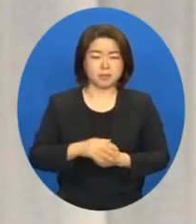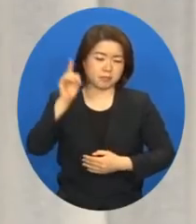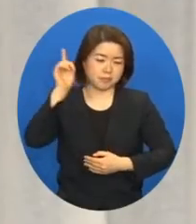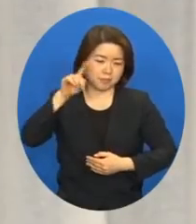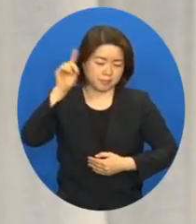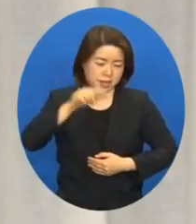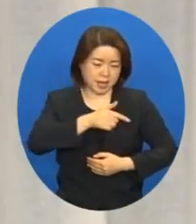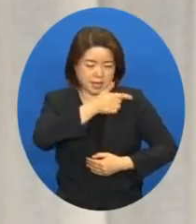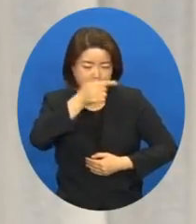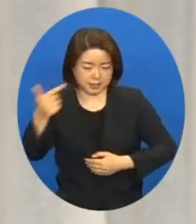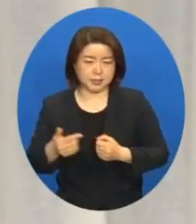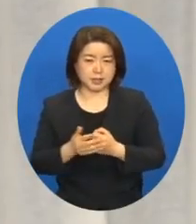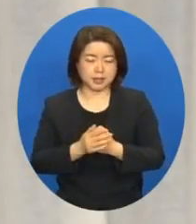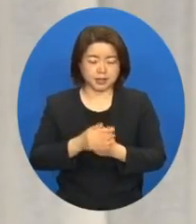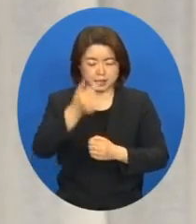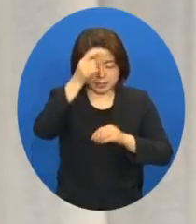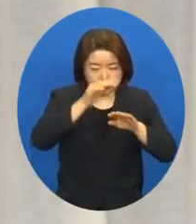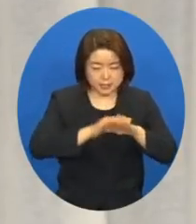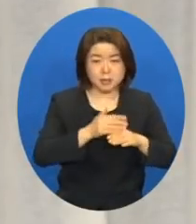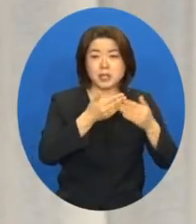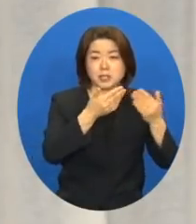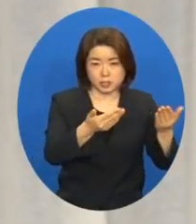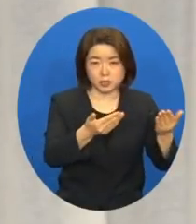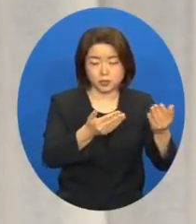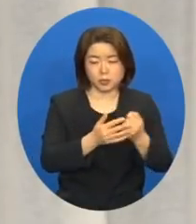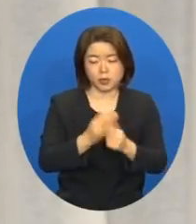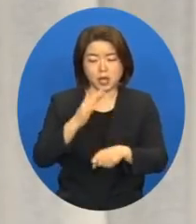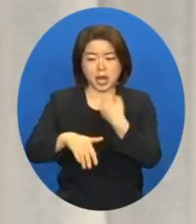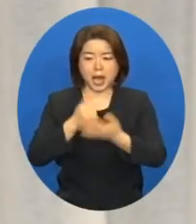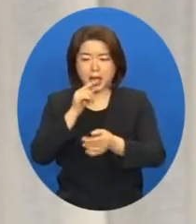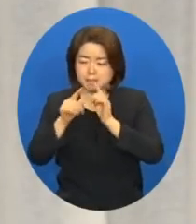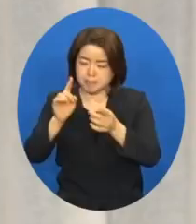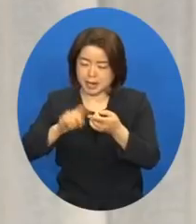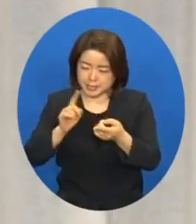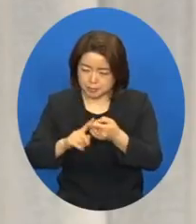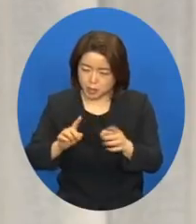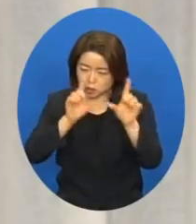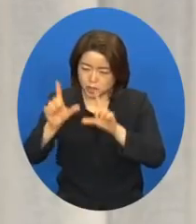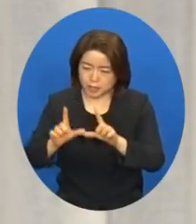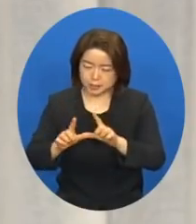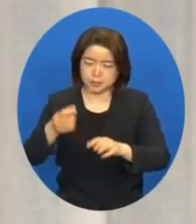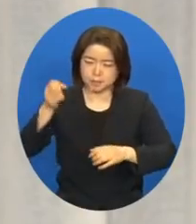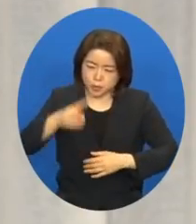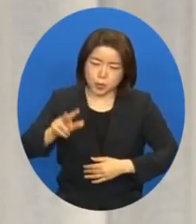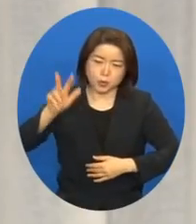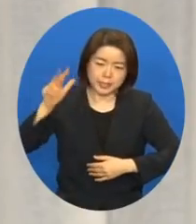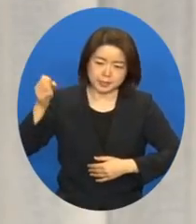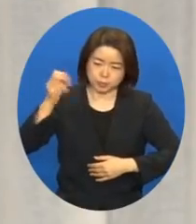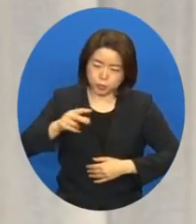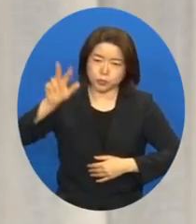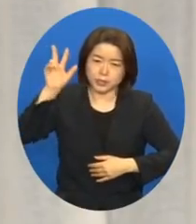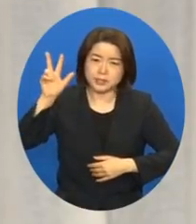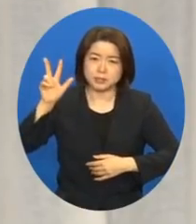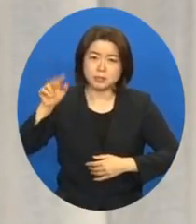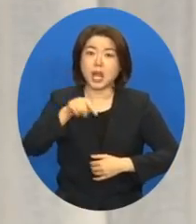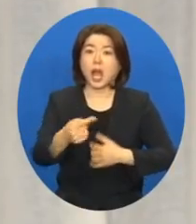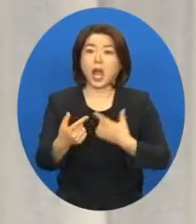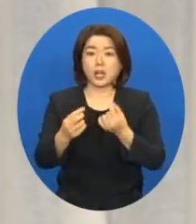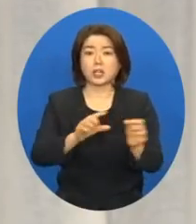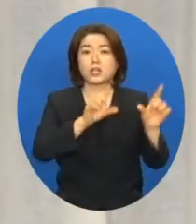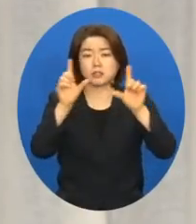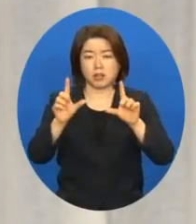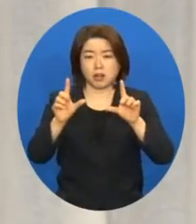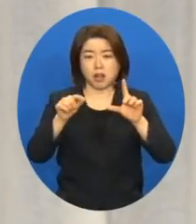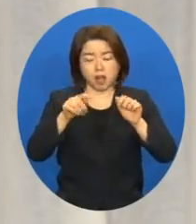드리면서 하나님의 말씀대로 사는 것에 대해서 다시 다짐하고 다시 다짐하고 그렇게 살았어요. 그래서 무디가